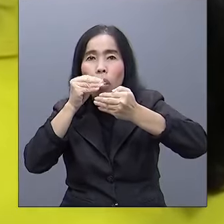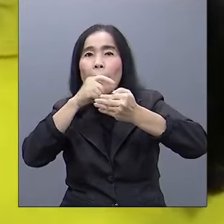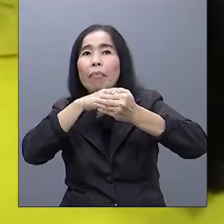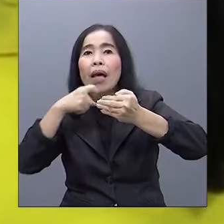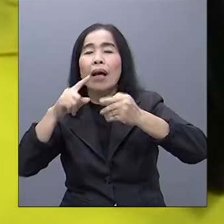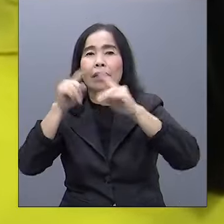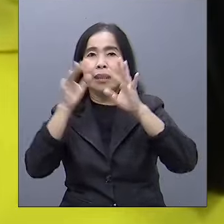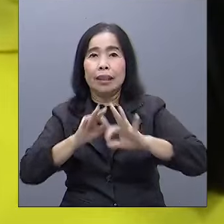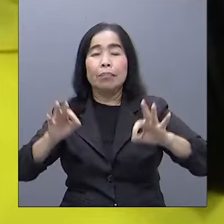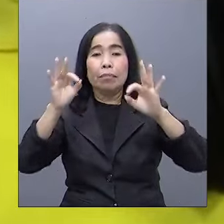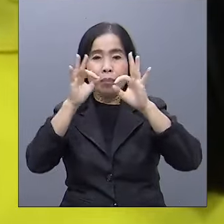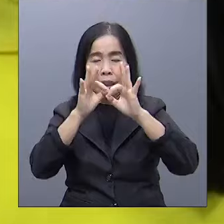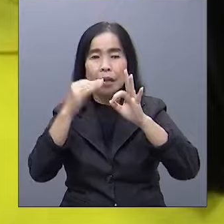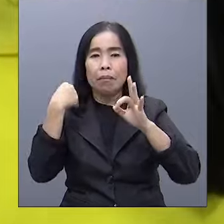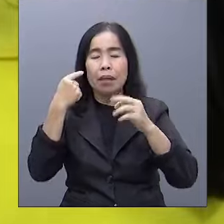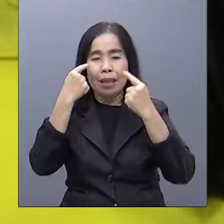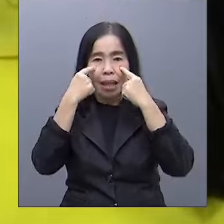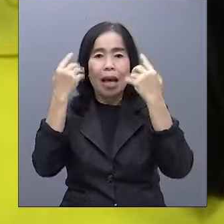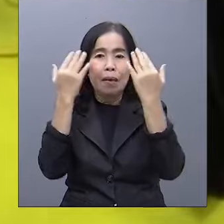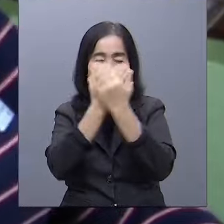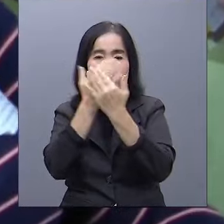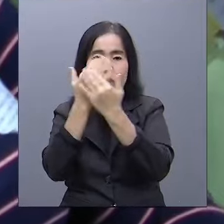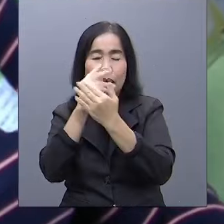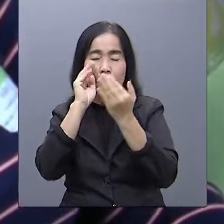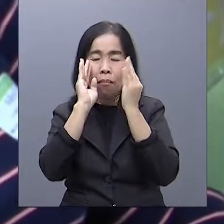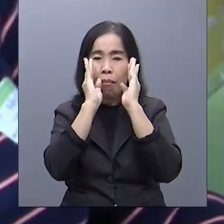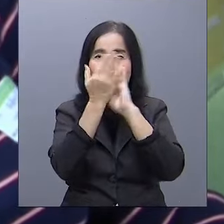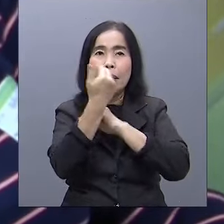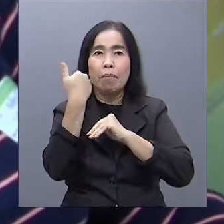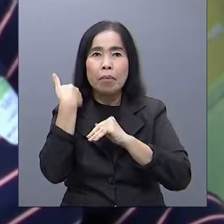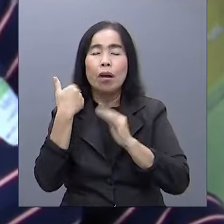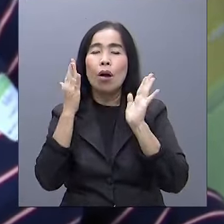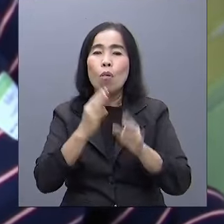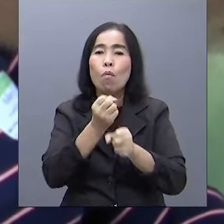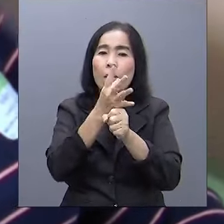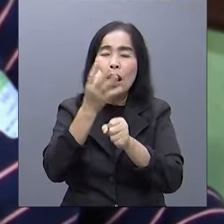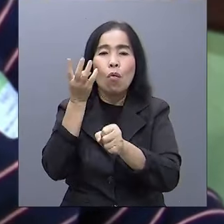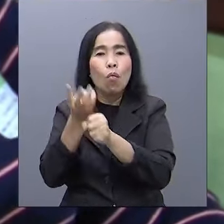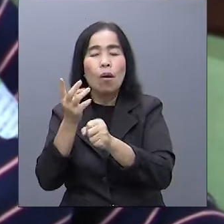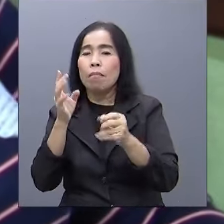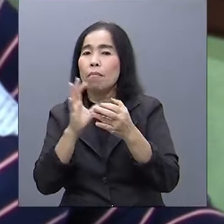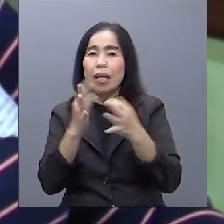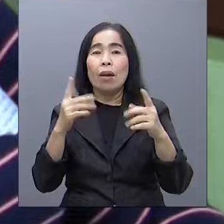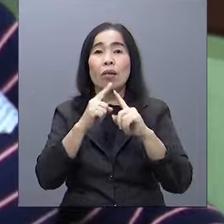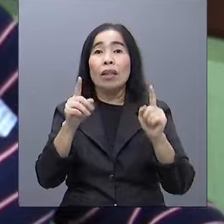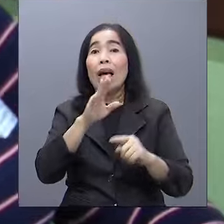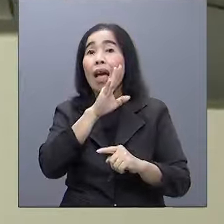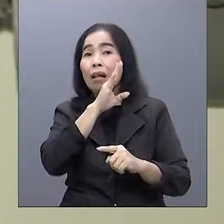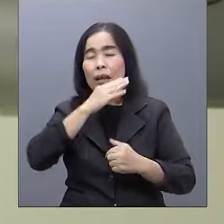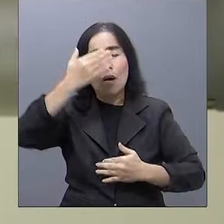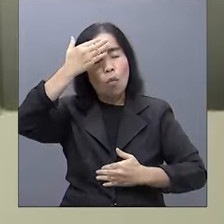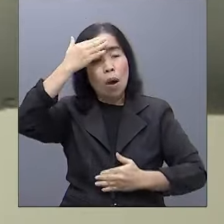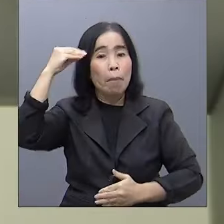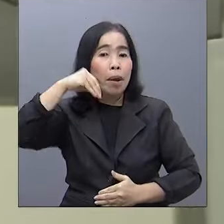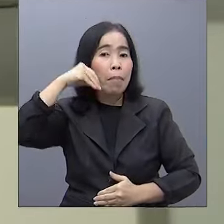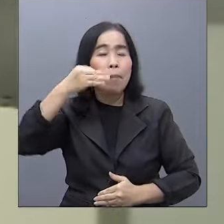ช่นเดียวกันวุ้นตาเป็นมีการเปลี่ยนแปลงโดยการที่เขาละลายเป็นน้ำนะครับและเราเรียกวุ้นตาเสื่อมซึ่งอายุเนี่ยโดยส่วนใหญ่ถ้าไม่ได้มีโรคอะไรหรือปกติดีเ